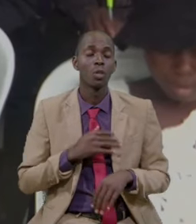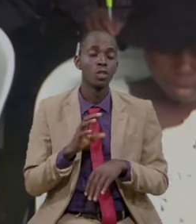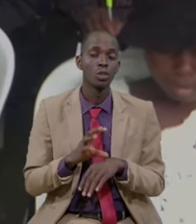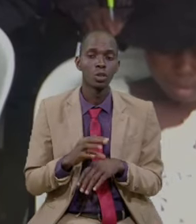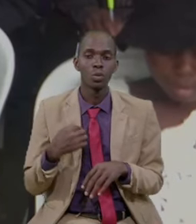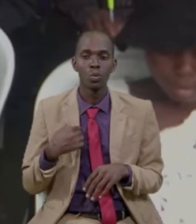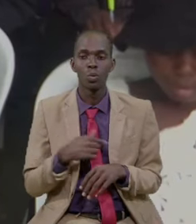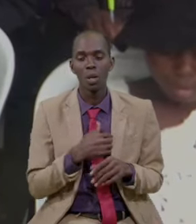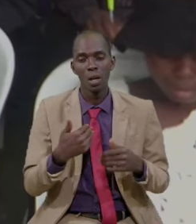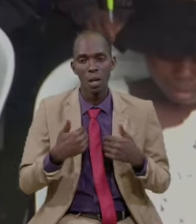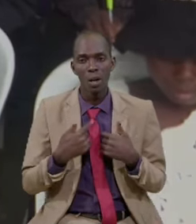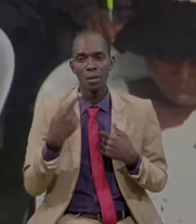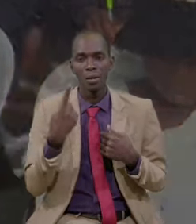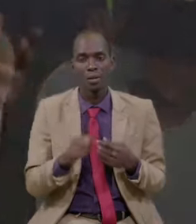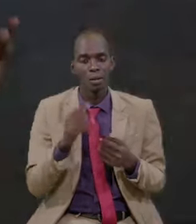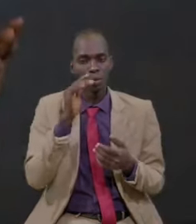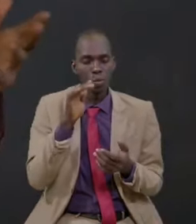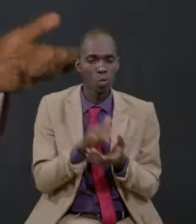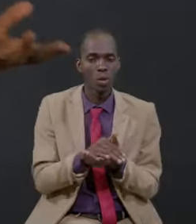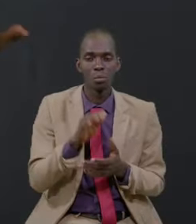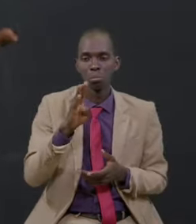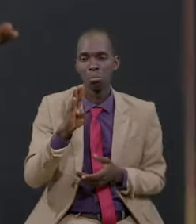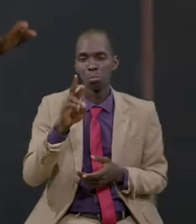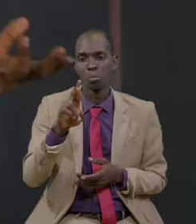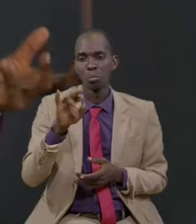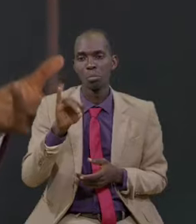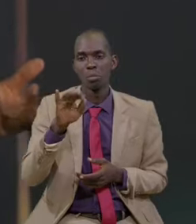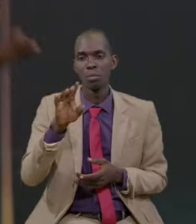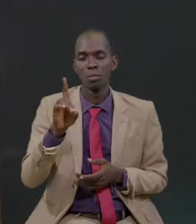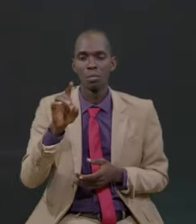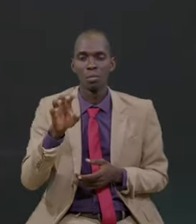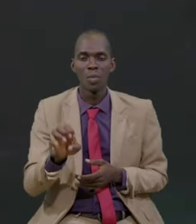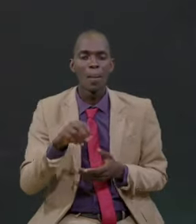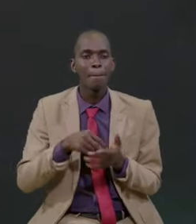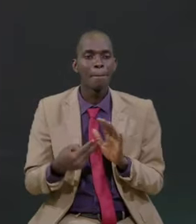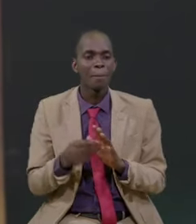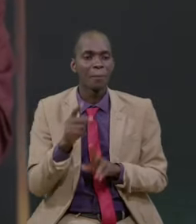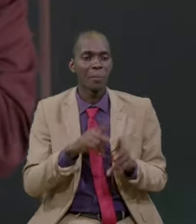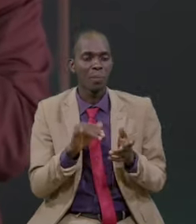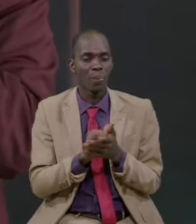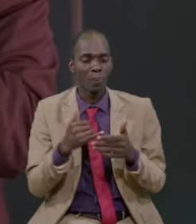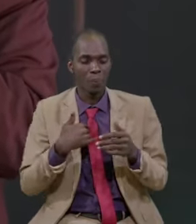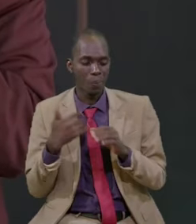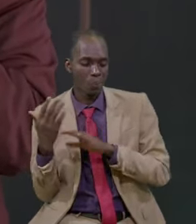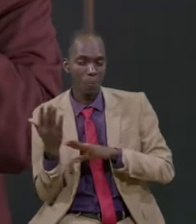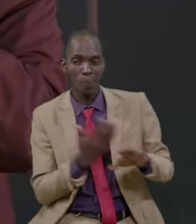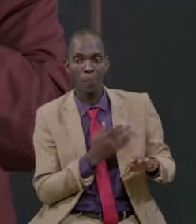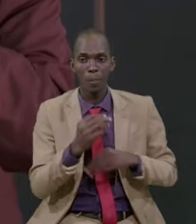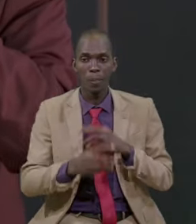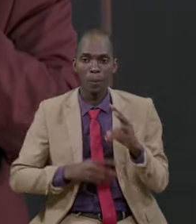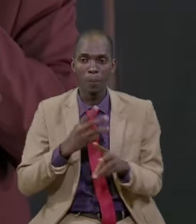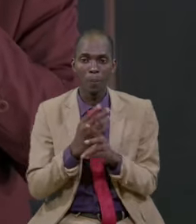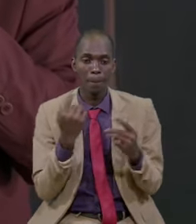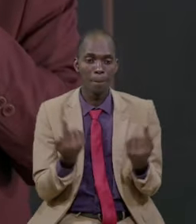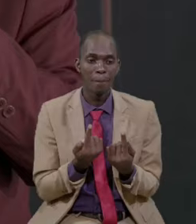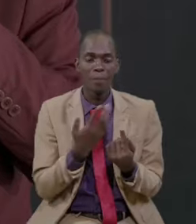par la parole. Nous avons l'épouse, ceux-là qui sont sortis du monde et qui